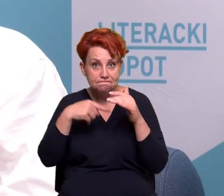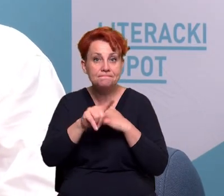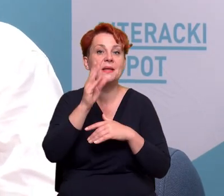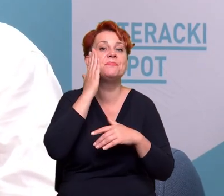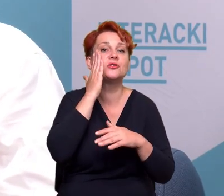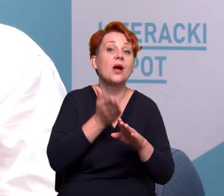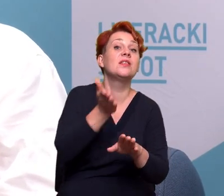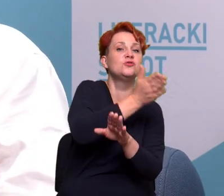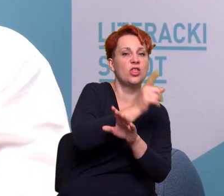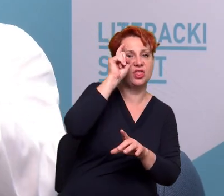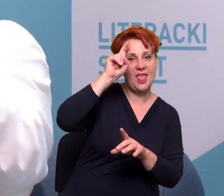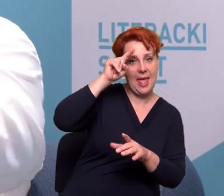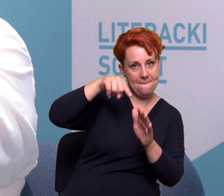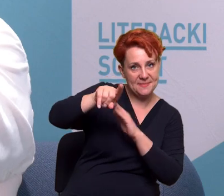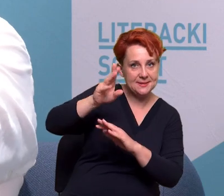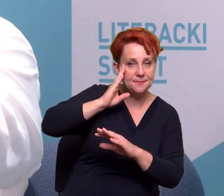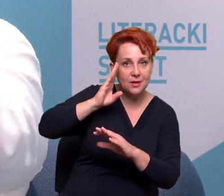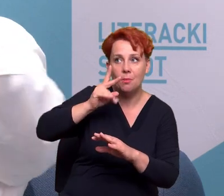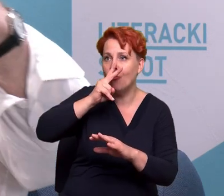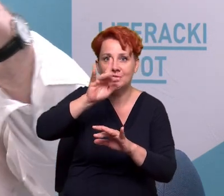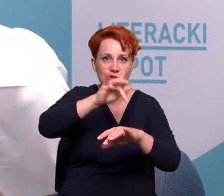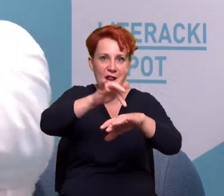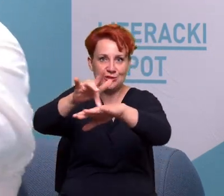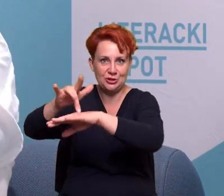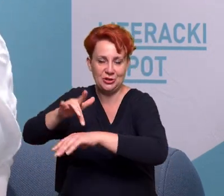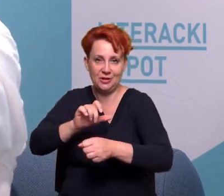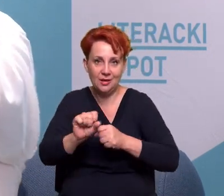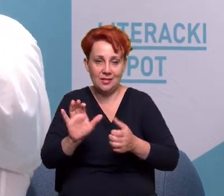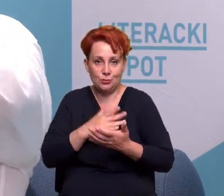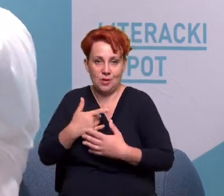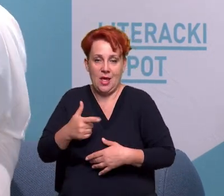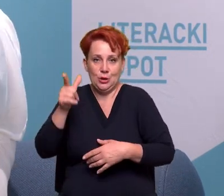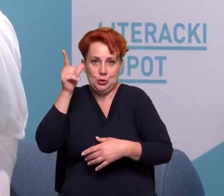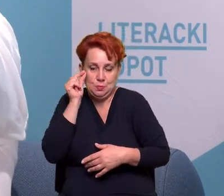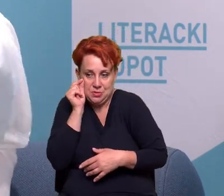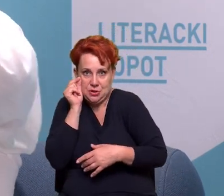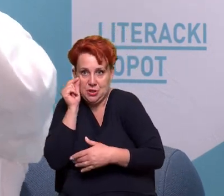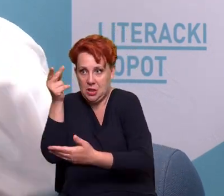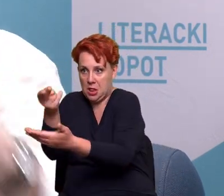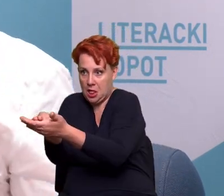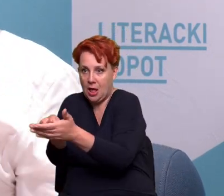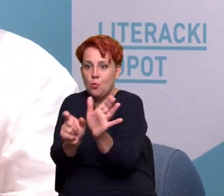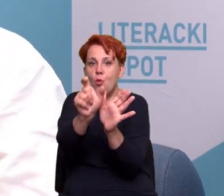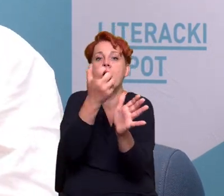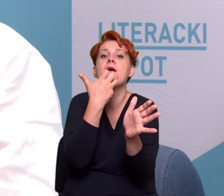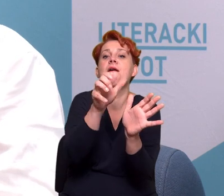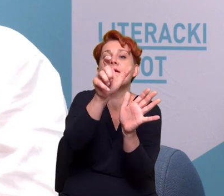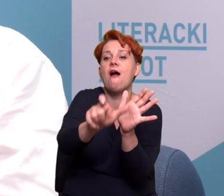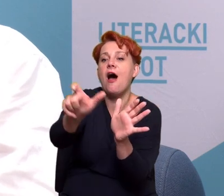Niemcy, ponieważ tamte ślady były widoczne. Ja zasypiałem obok kaloryfera, na którym była nazwa